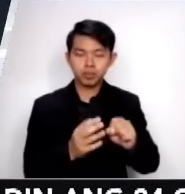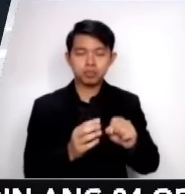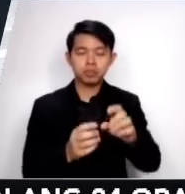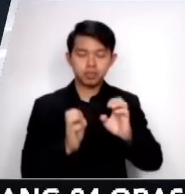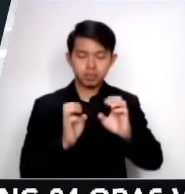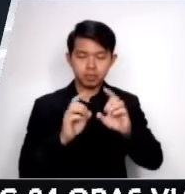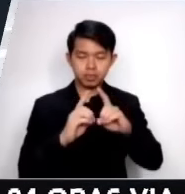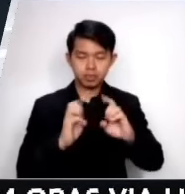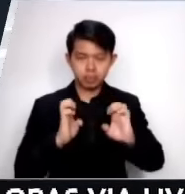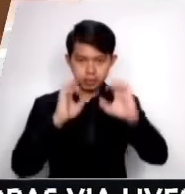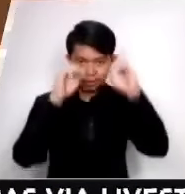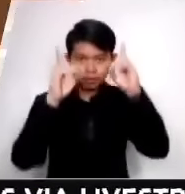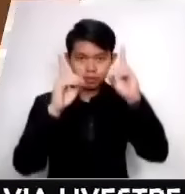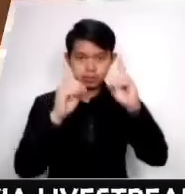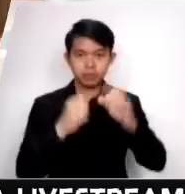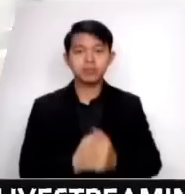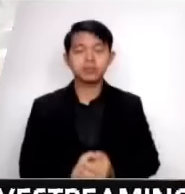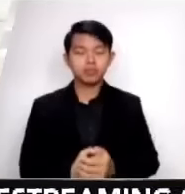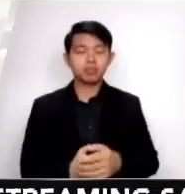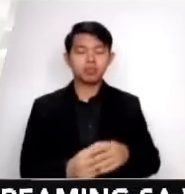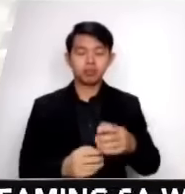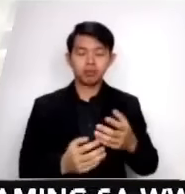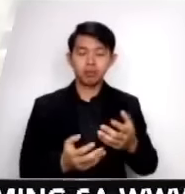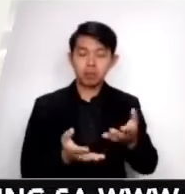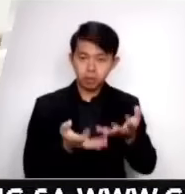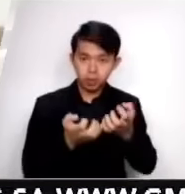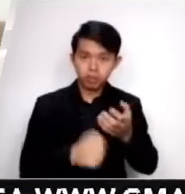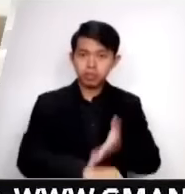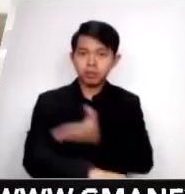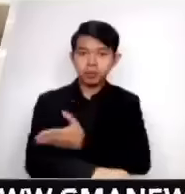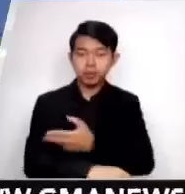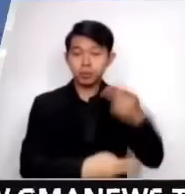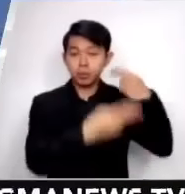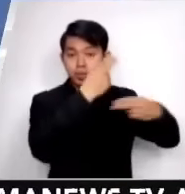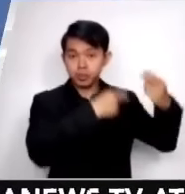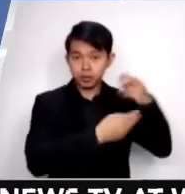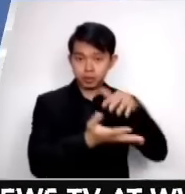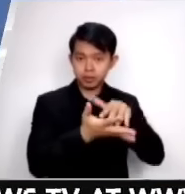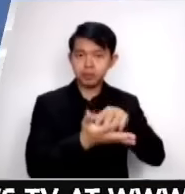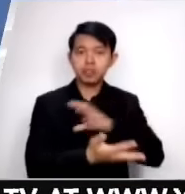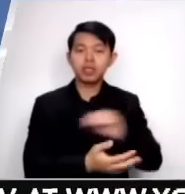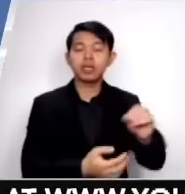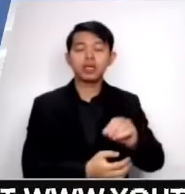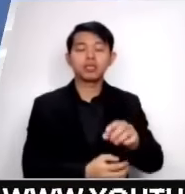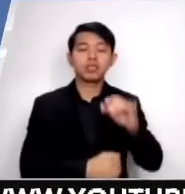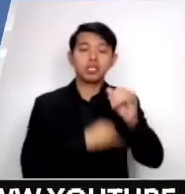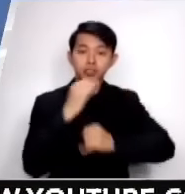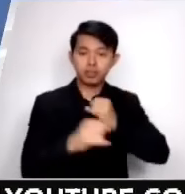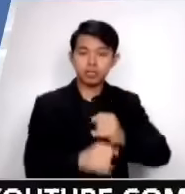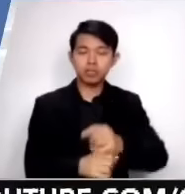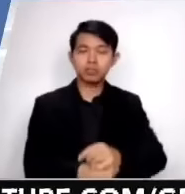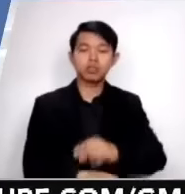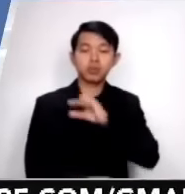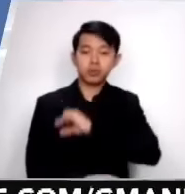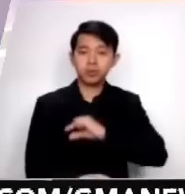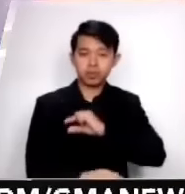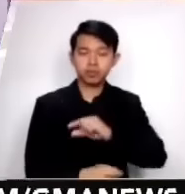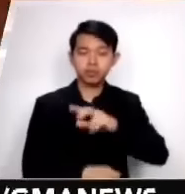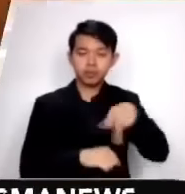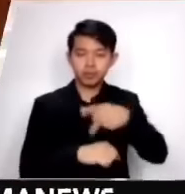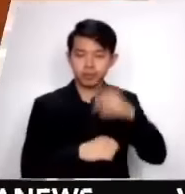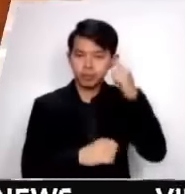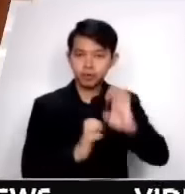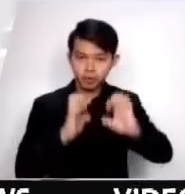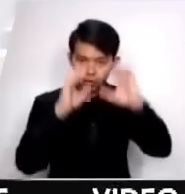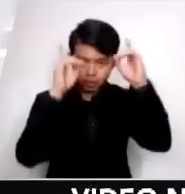i-improve ang pagtuturo ng history at pataasin ang international standing ng Pilipinas sa Program for International Student Assessment o PISA. May binanggit